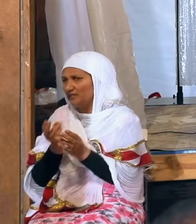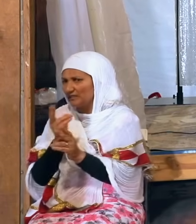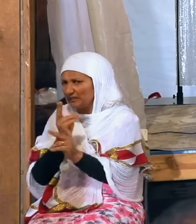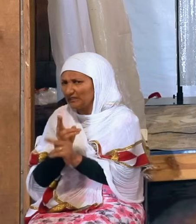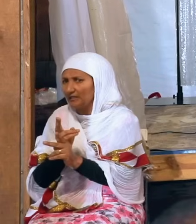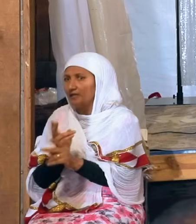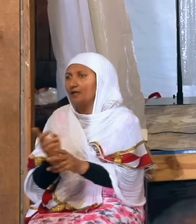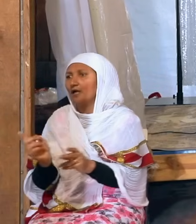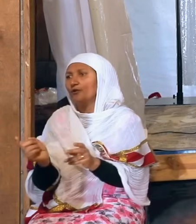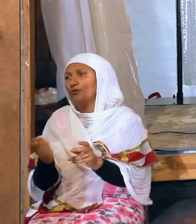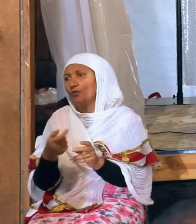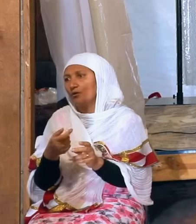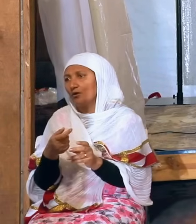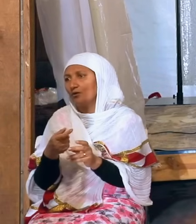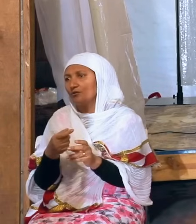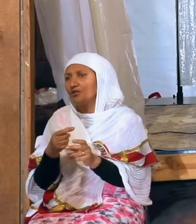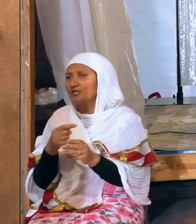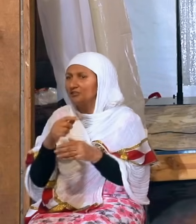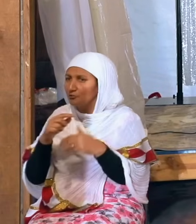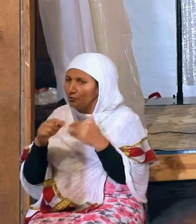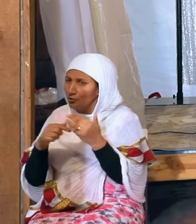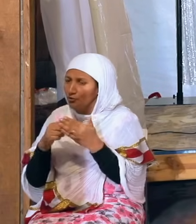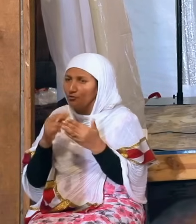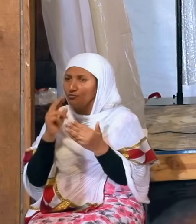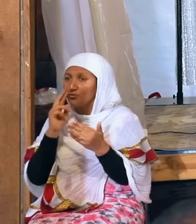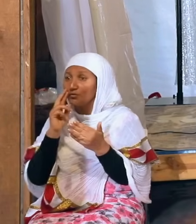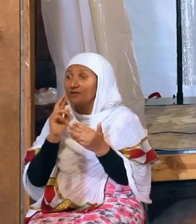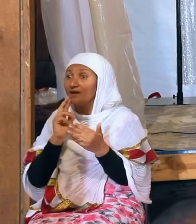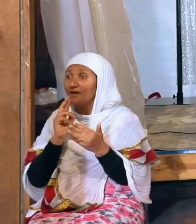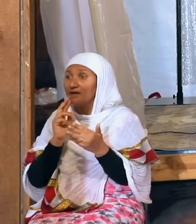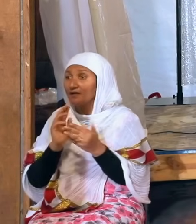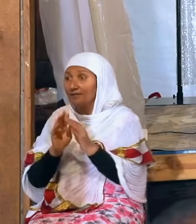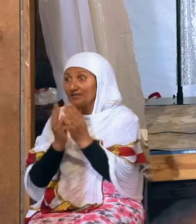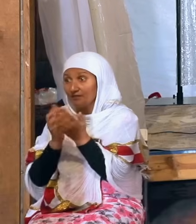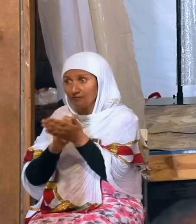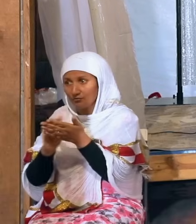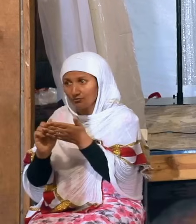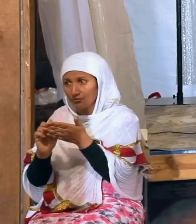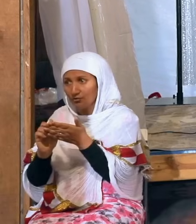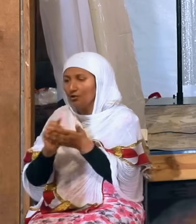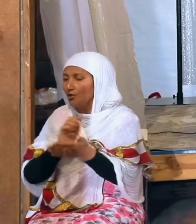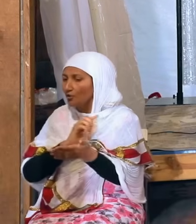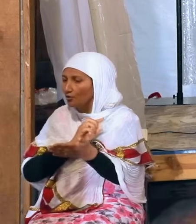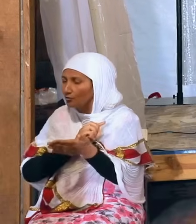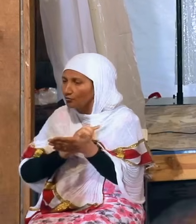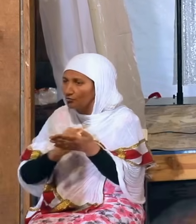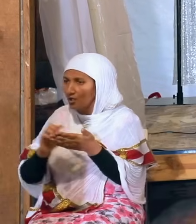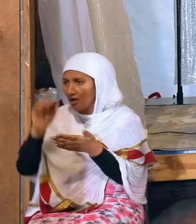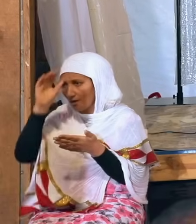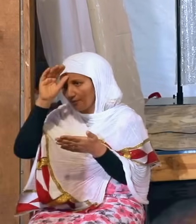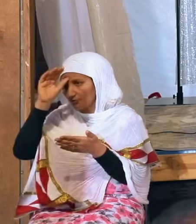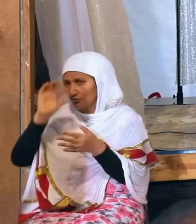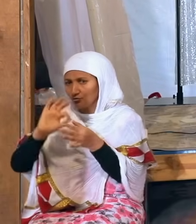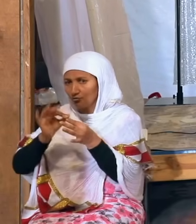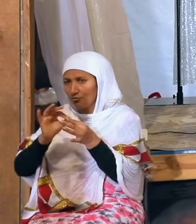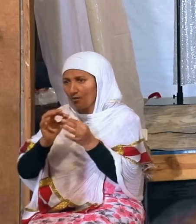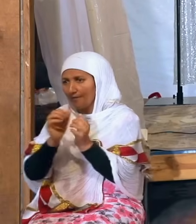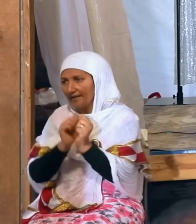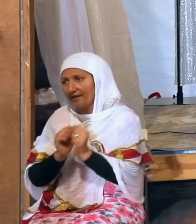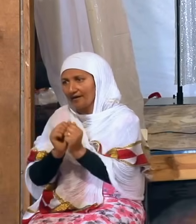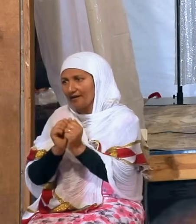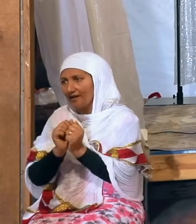ዴፊኒሽን ስለ ጾታ ከመጽሐፍ ቅዱስ ከቅዱሳን አባቶች ትምህርት ትርጓሜ ጋር አያይዞ